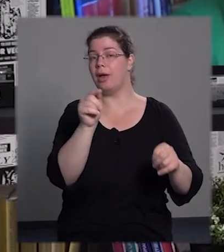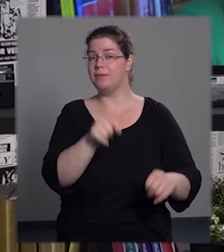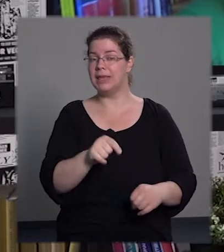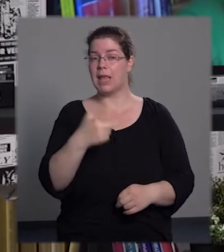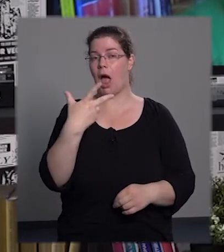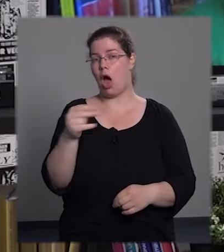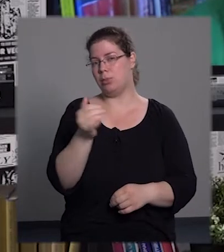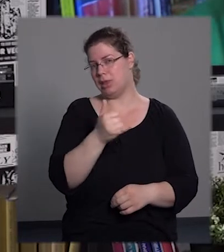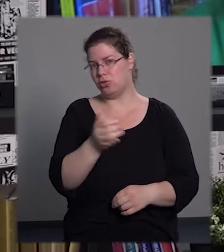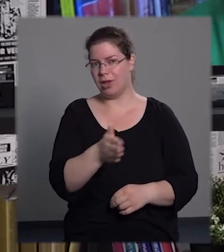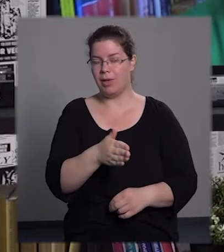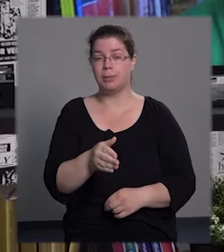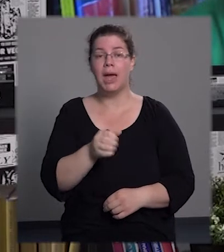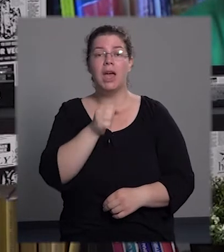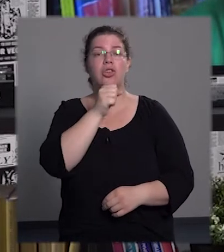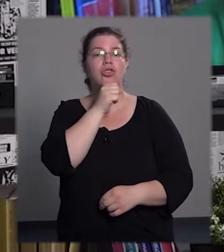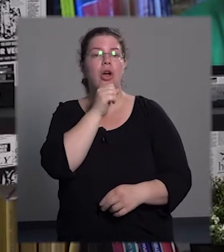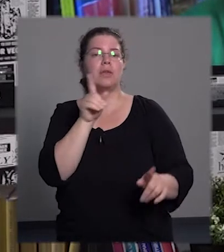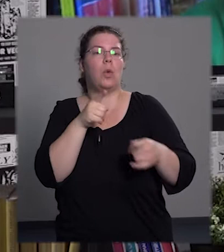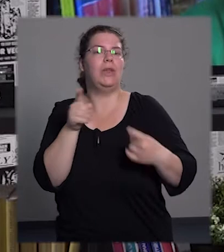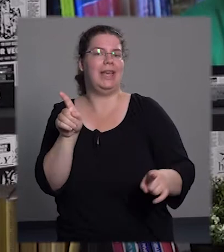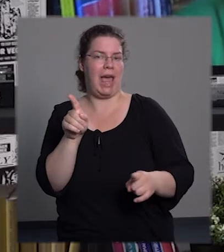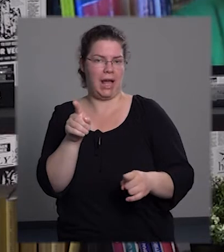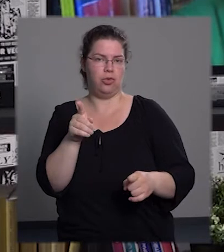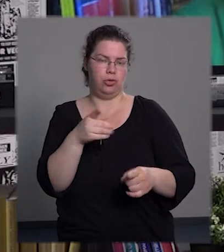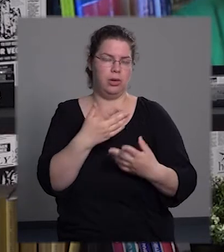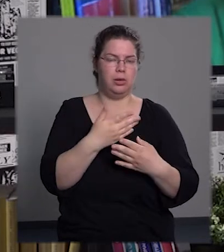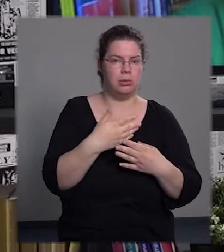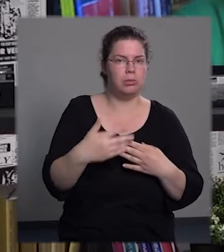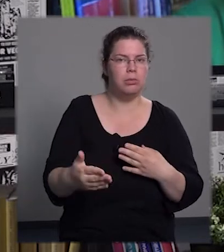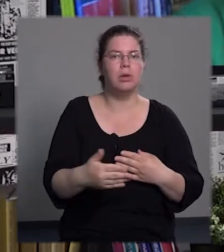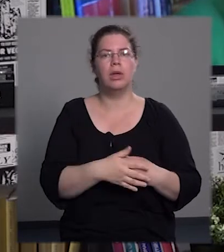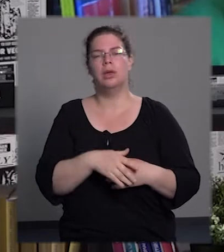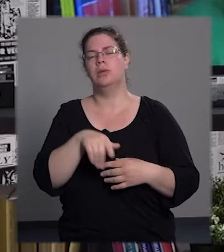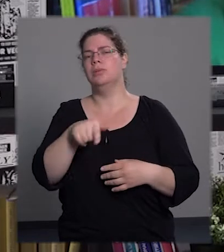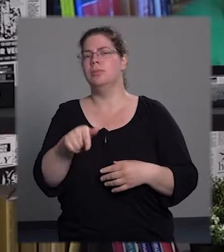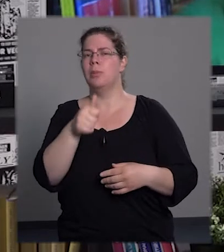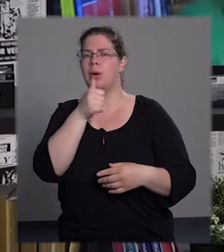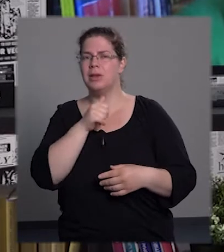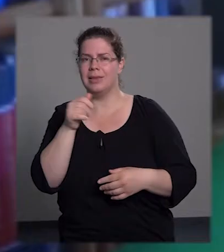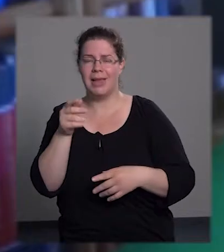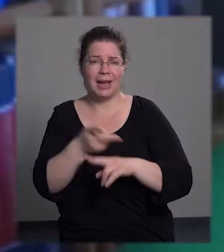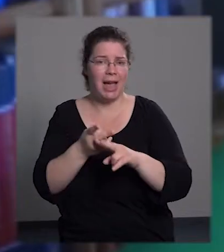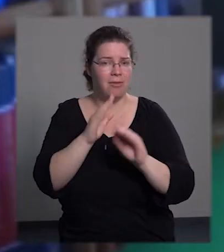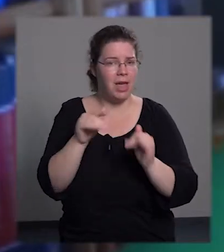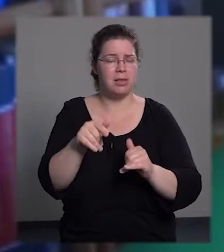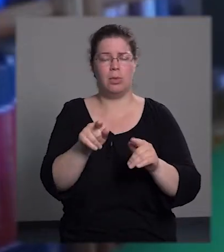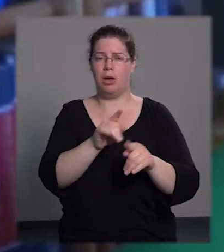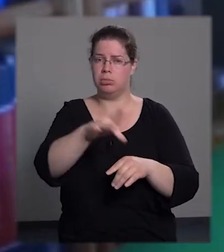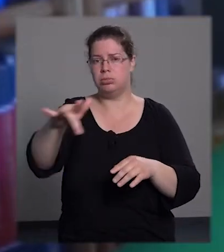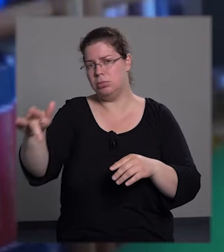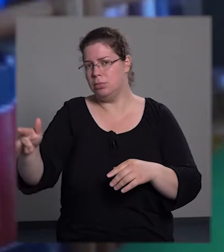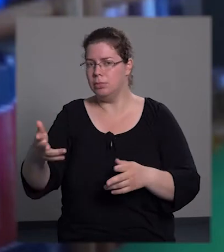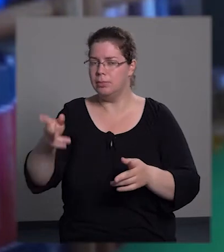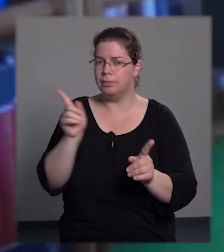30-as években ő sanzon énekesnőként működött. Tehát ő a Royal Orfeumban énekelt, Parisiet kávéházban és ilyen helyeken,